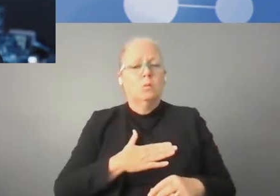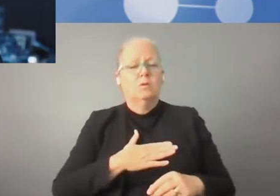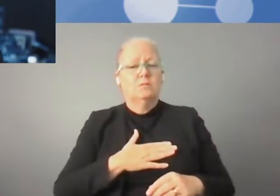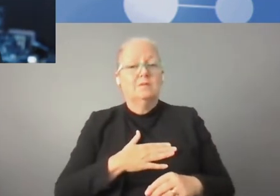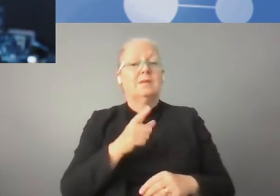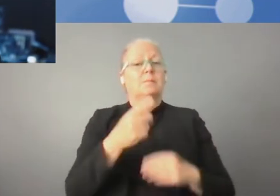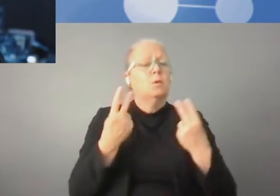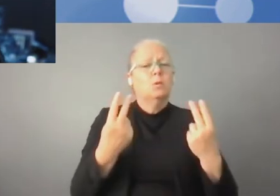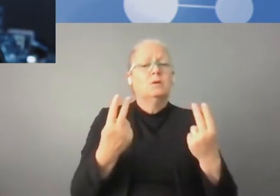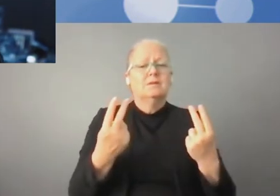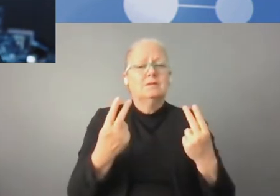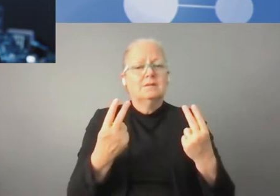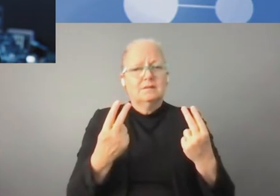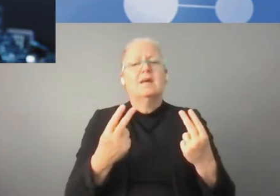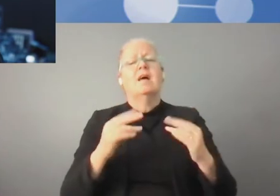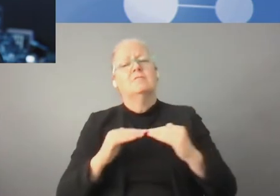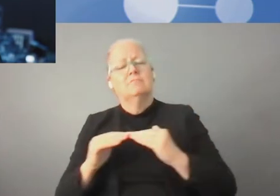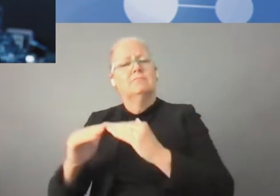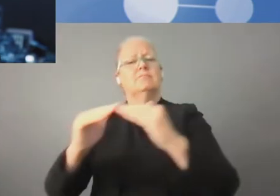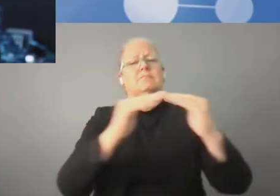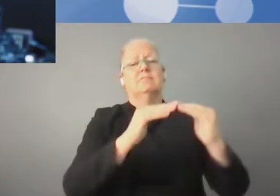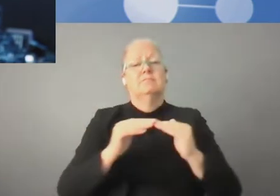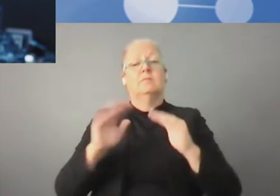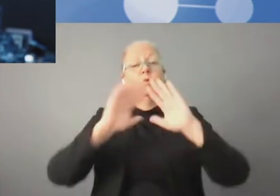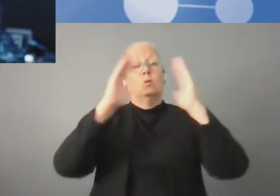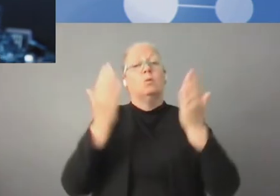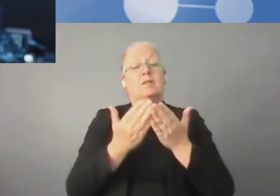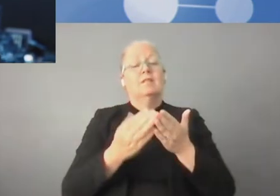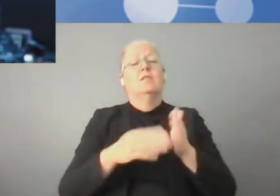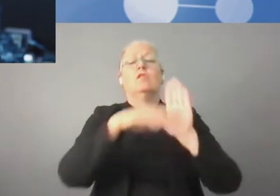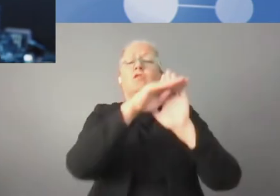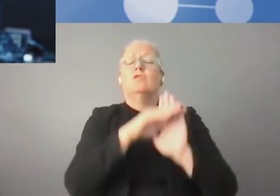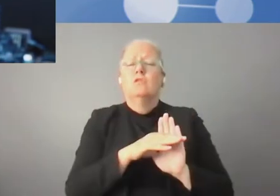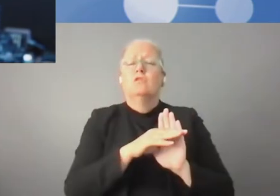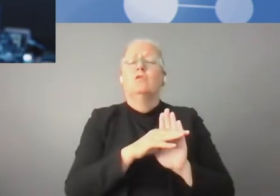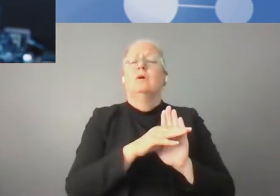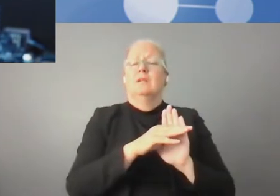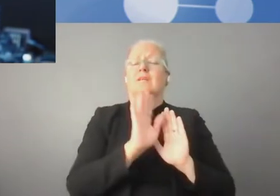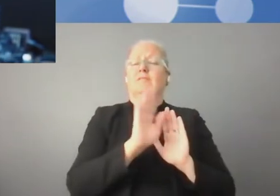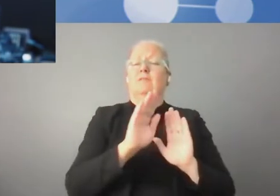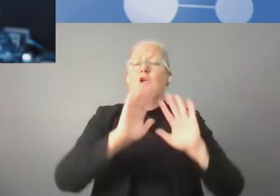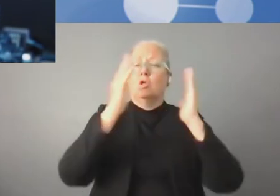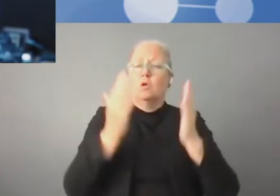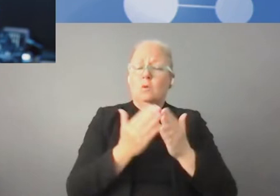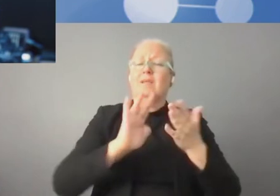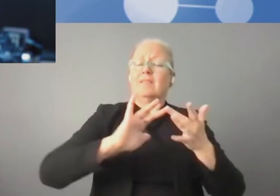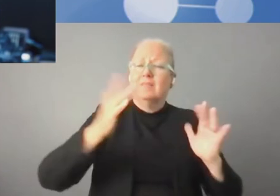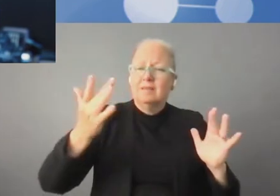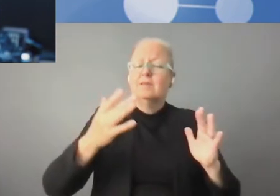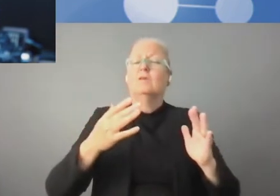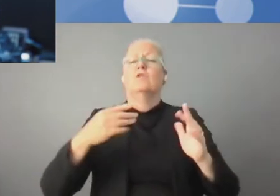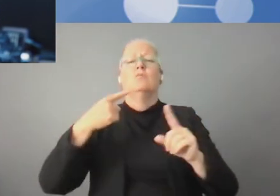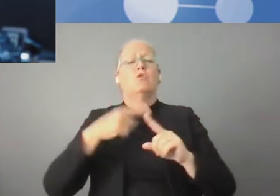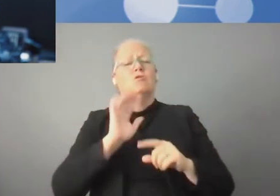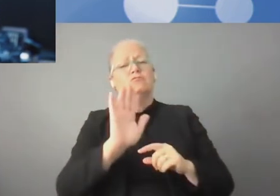在这个法律，我们注重这个透明、信任、责任、可信、包容、安全